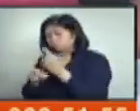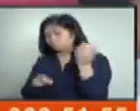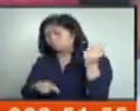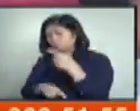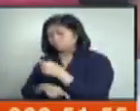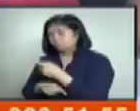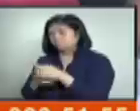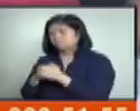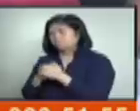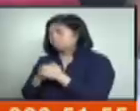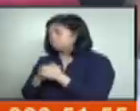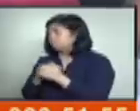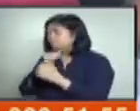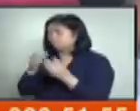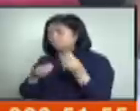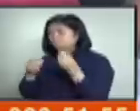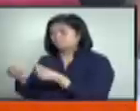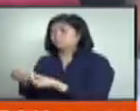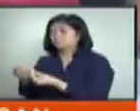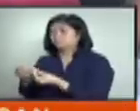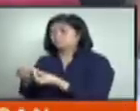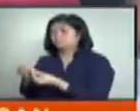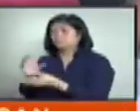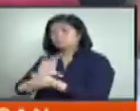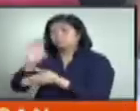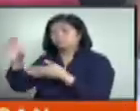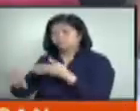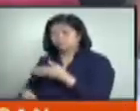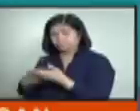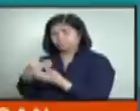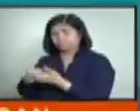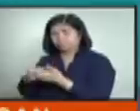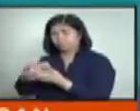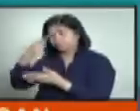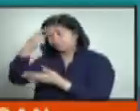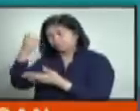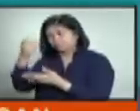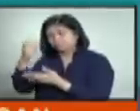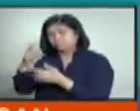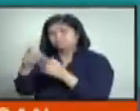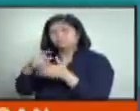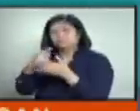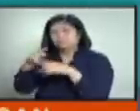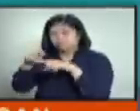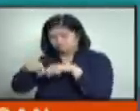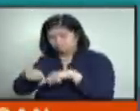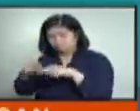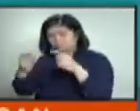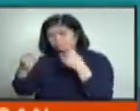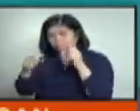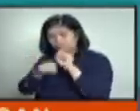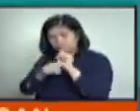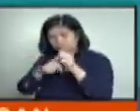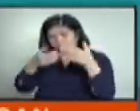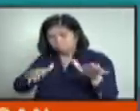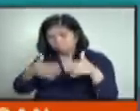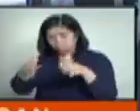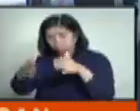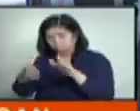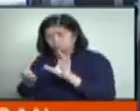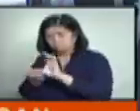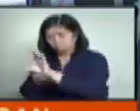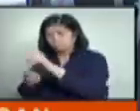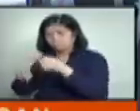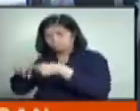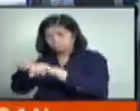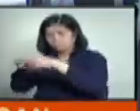na hindi niya ibibigay ang lahat ng pera dahil per accomplishment pala ang usapan ninyo hanggat hindi pa